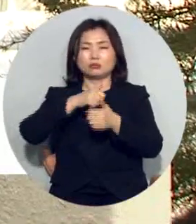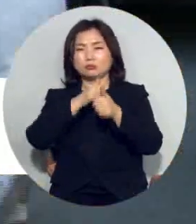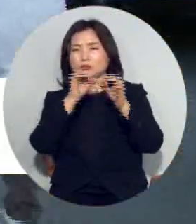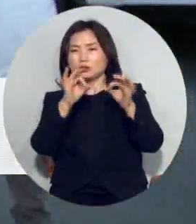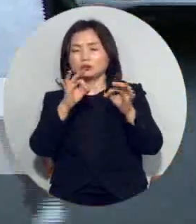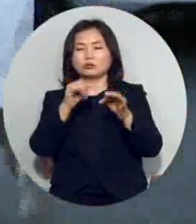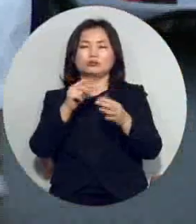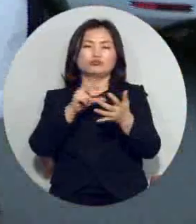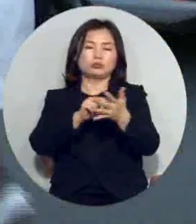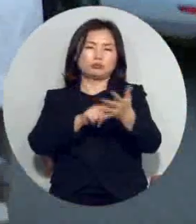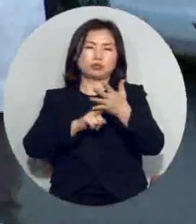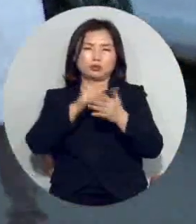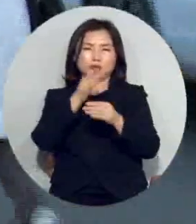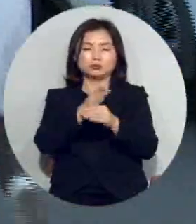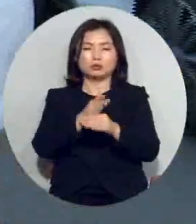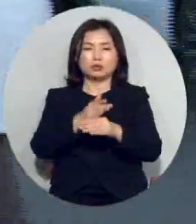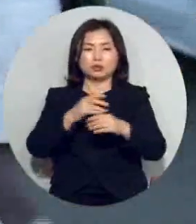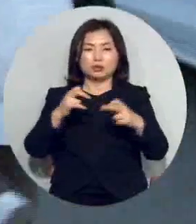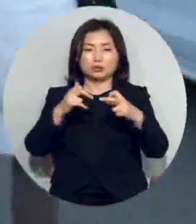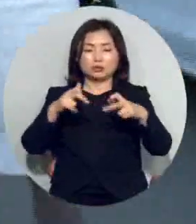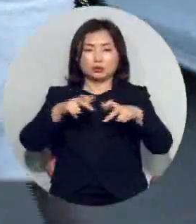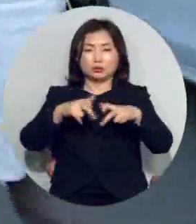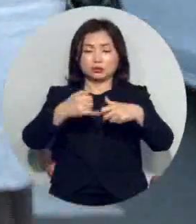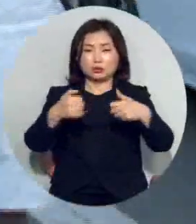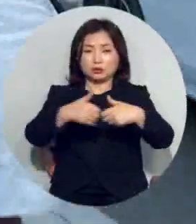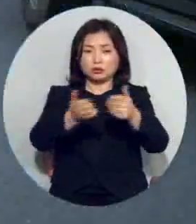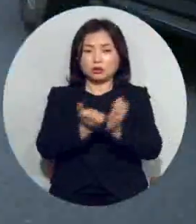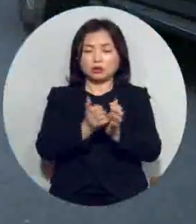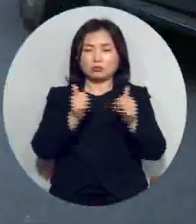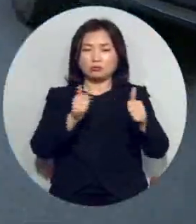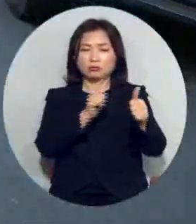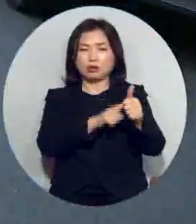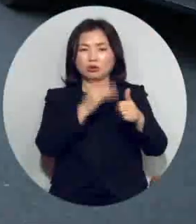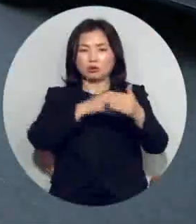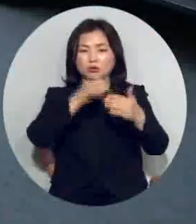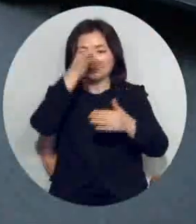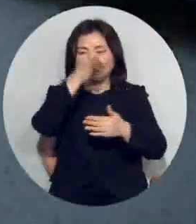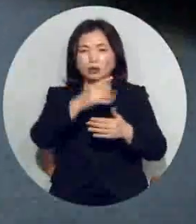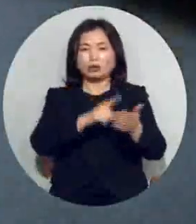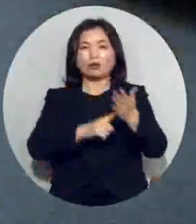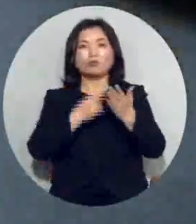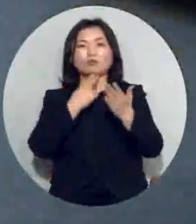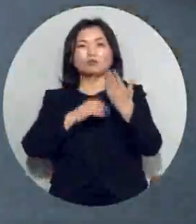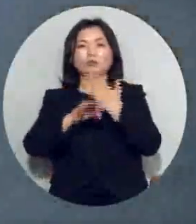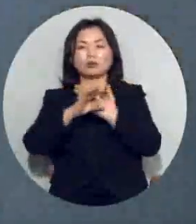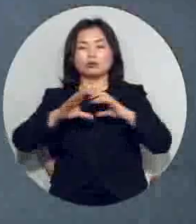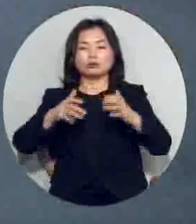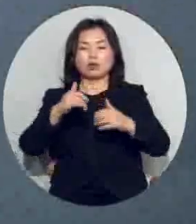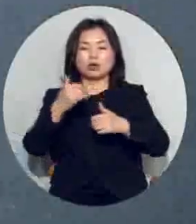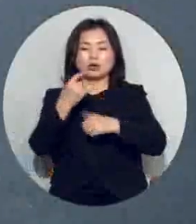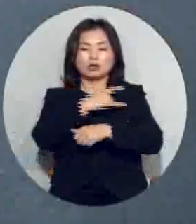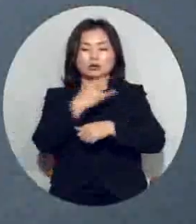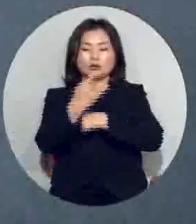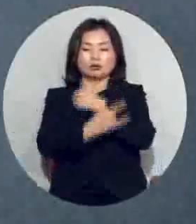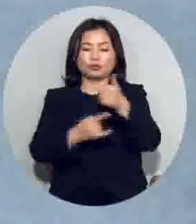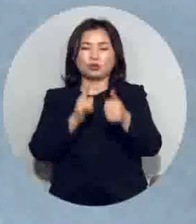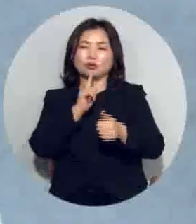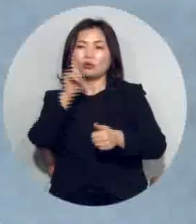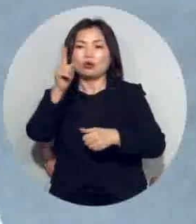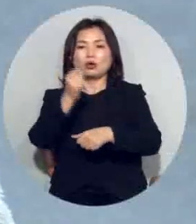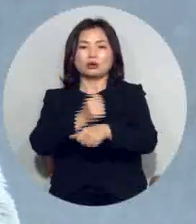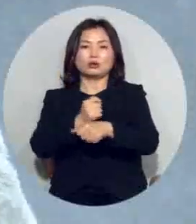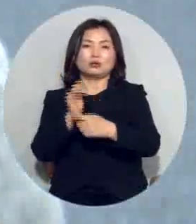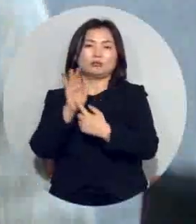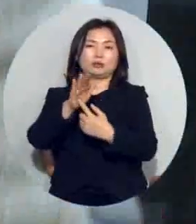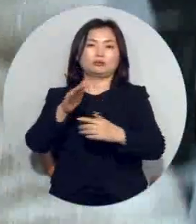있다 여성 장애인 단체들은 해당 부장판사가 공식사과 하지 않을 경우 국가 인권 위원회 에 죄송하게 따고